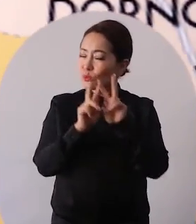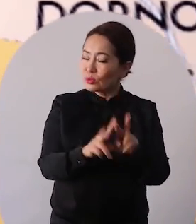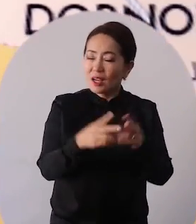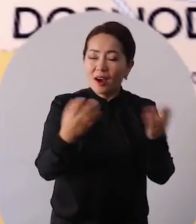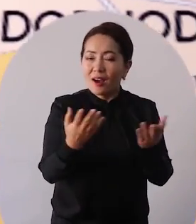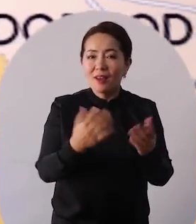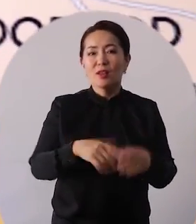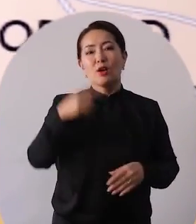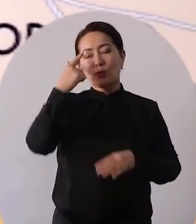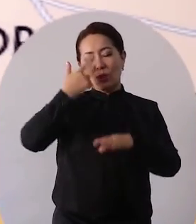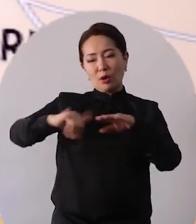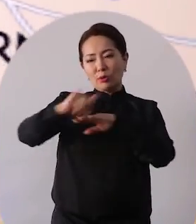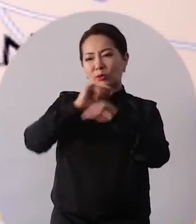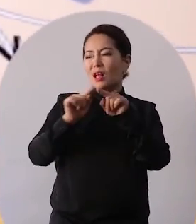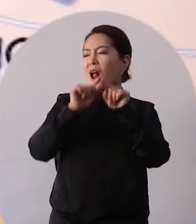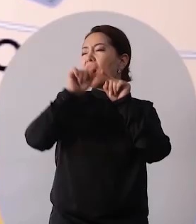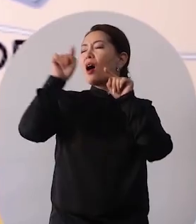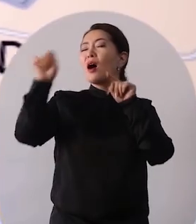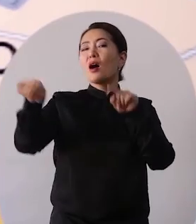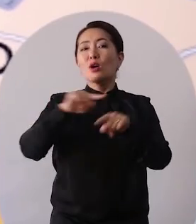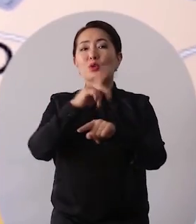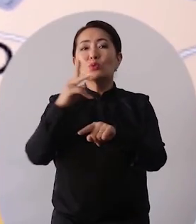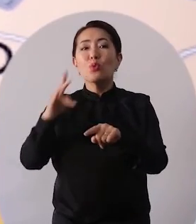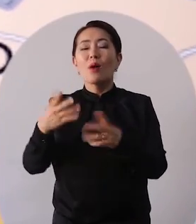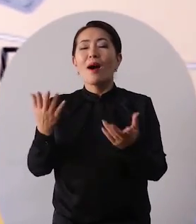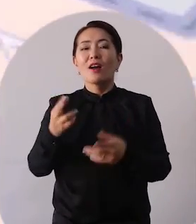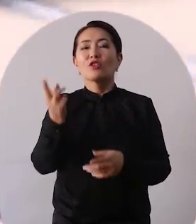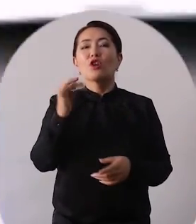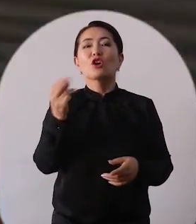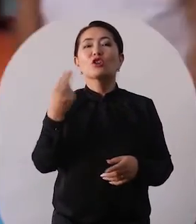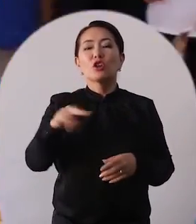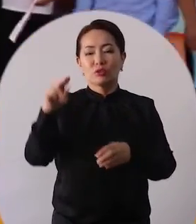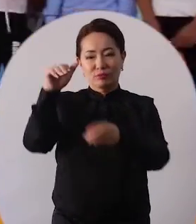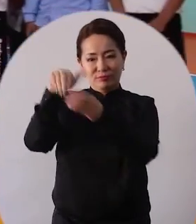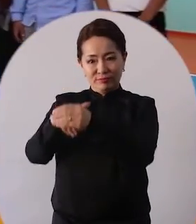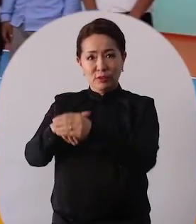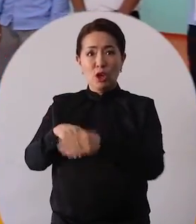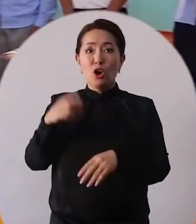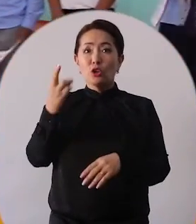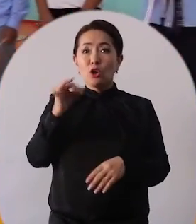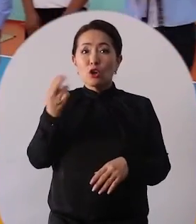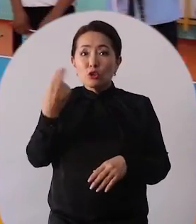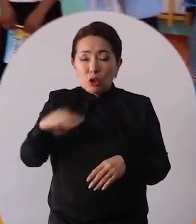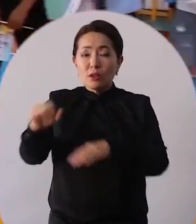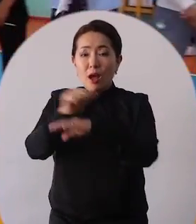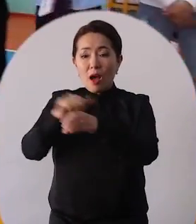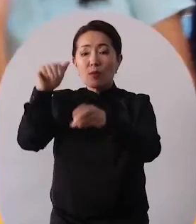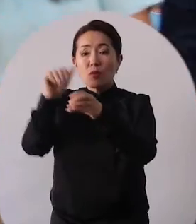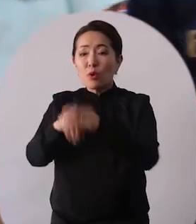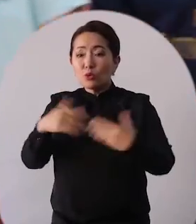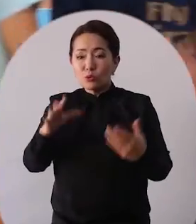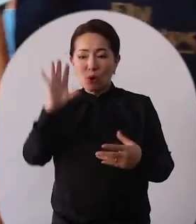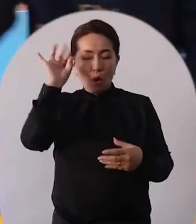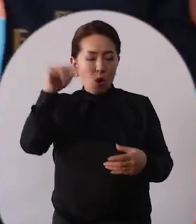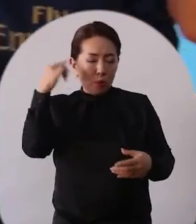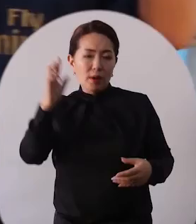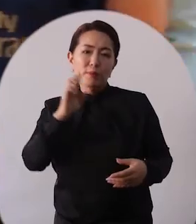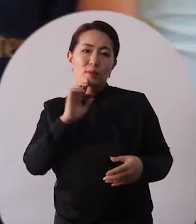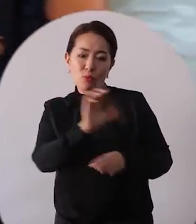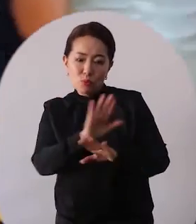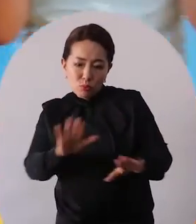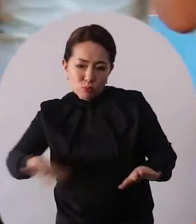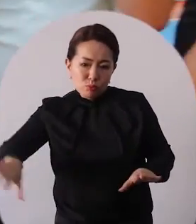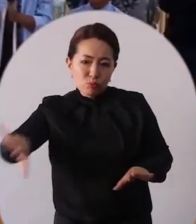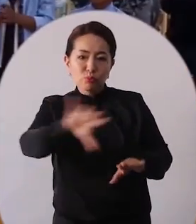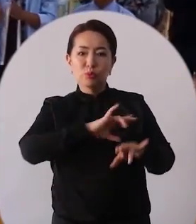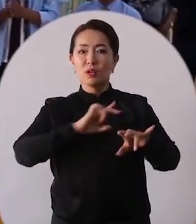дараагийн зогсоол болох Монгол улсын хамгийн зүүн хязгаар Дорнод аймаг руу хөтлөлөө. Дорнод аймагт байх хугацаанда бид мөн оюуны бэрхшээлтэй